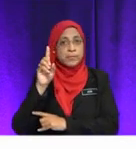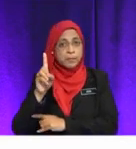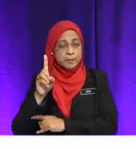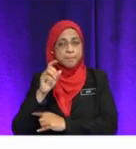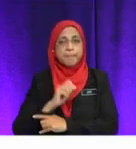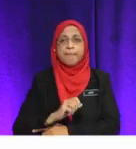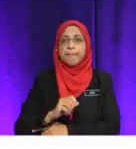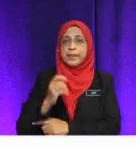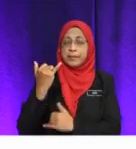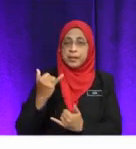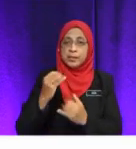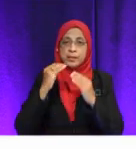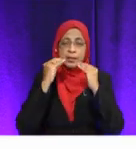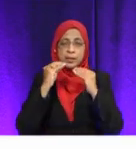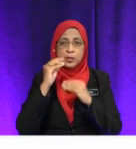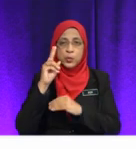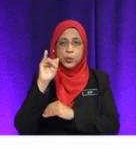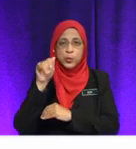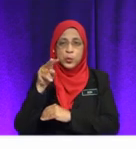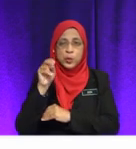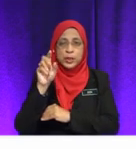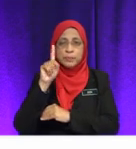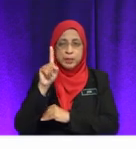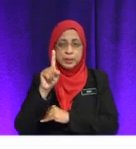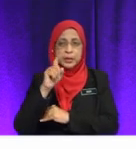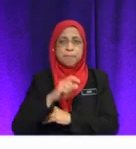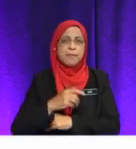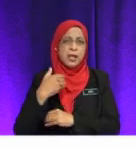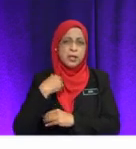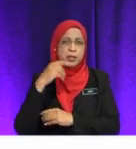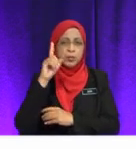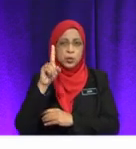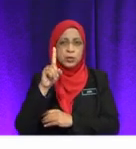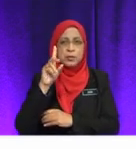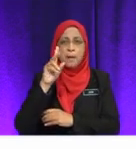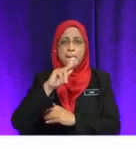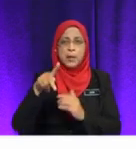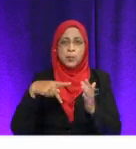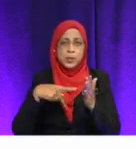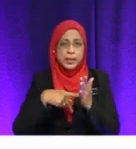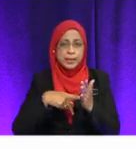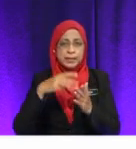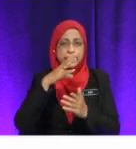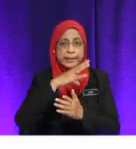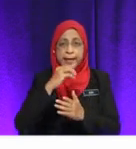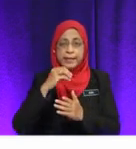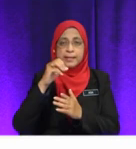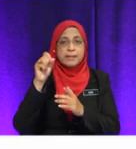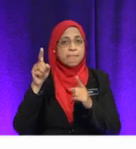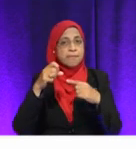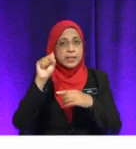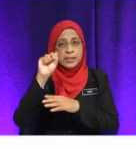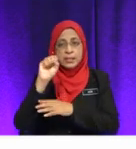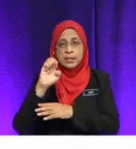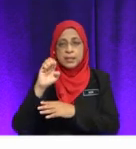menggunakan dua prinsip yaitu prinsip uji dan berpusat dan prinsip unjuran lari Oke